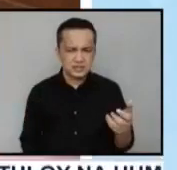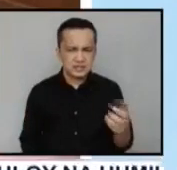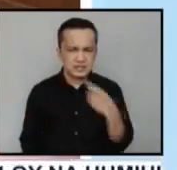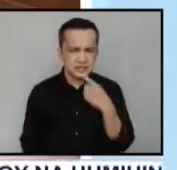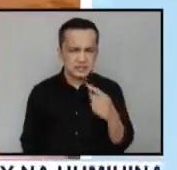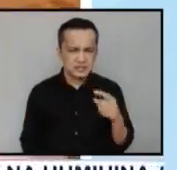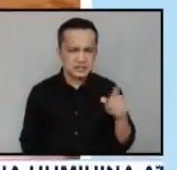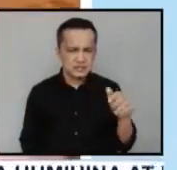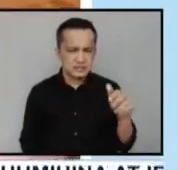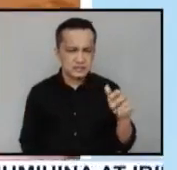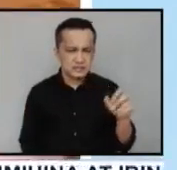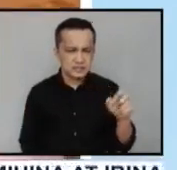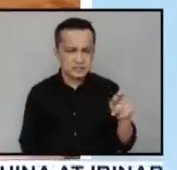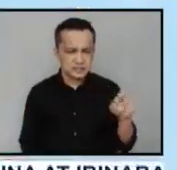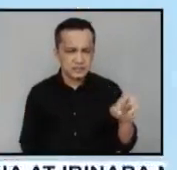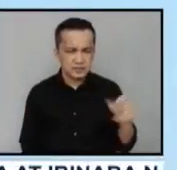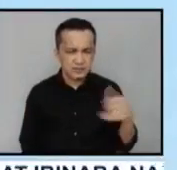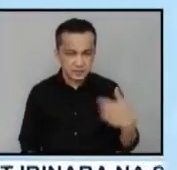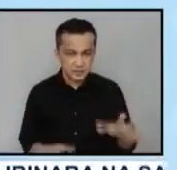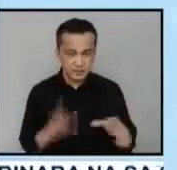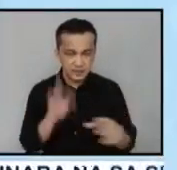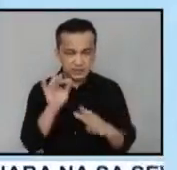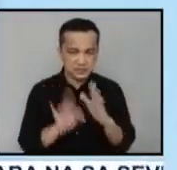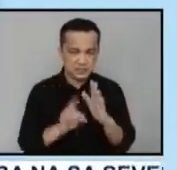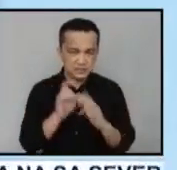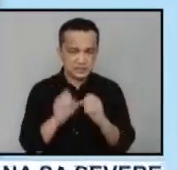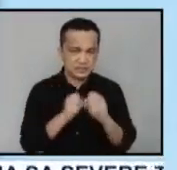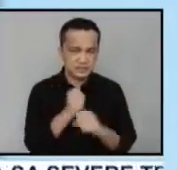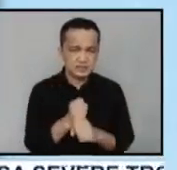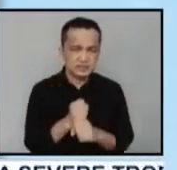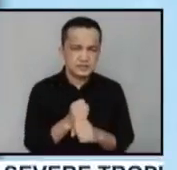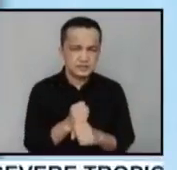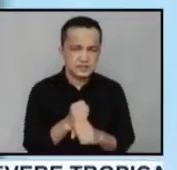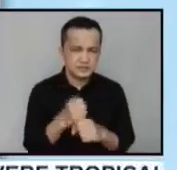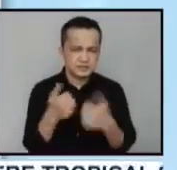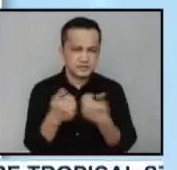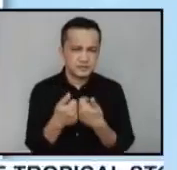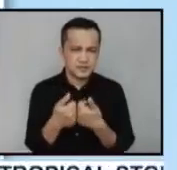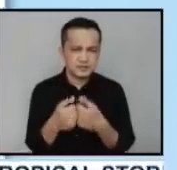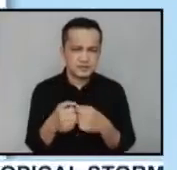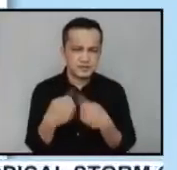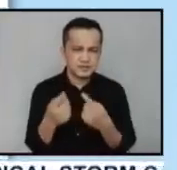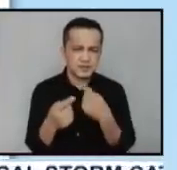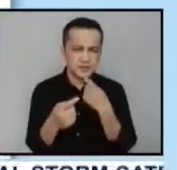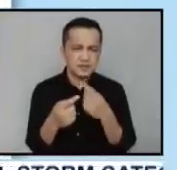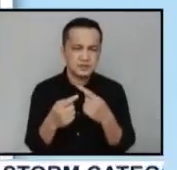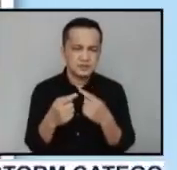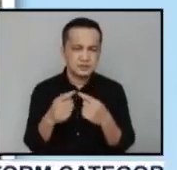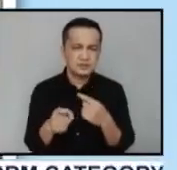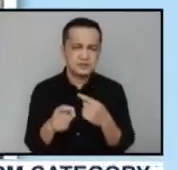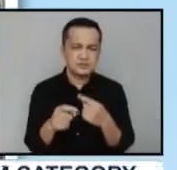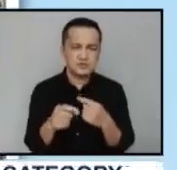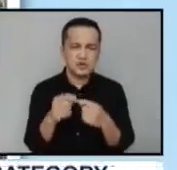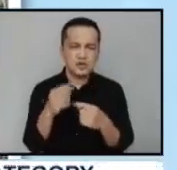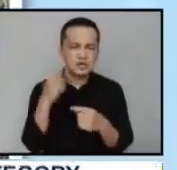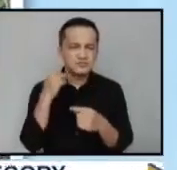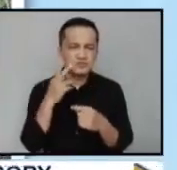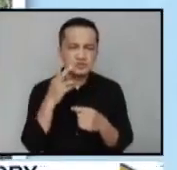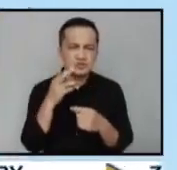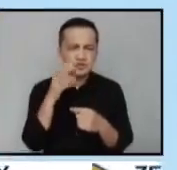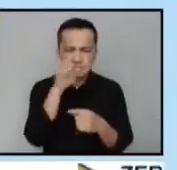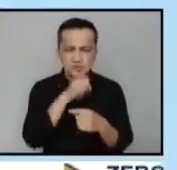years of being in a relationship. Ayon pa sa vlogger talent manager, nag-ugat raw ang mga spekulasyon na break na umano ang dalawang